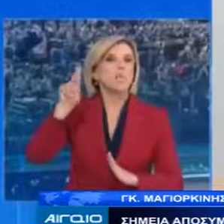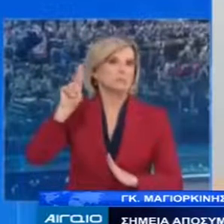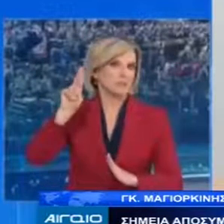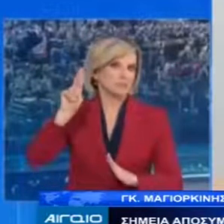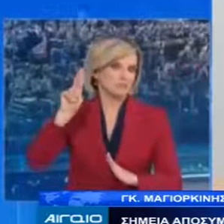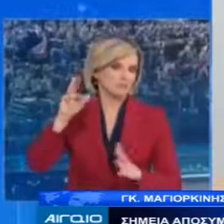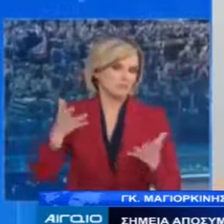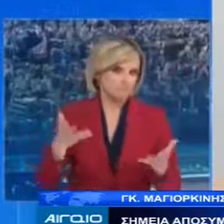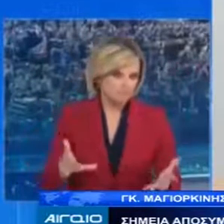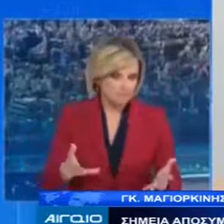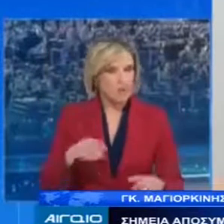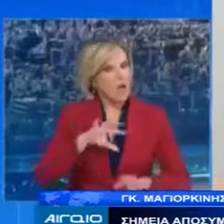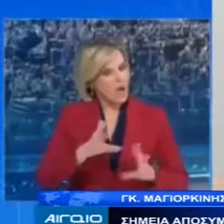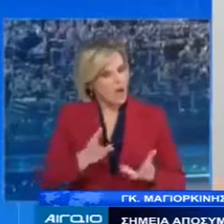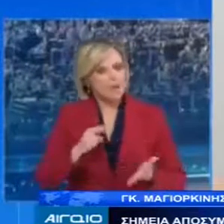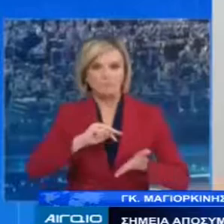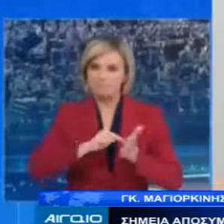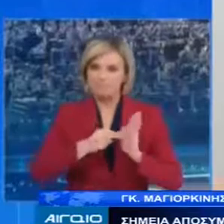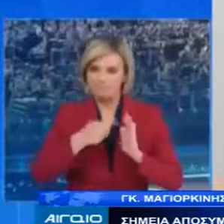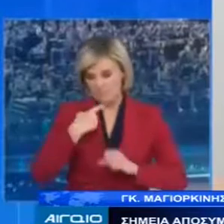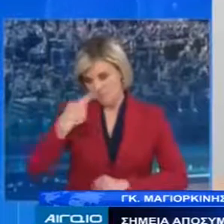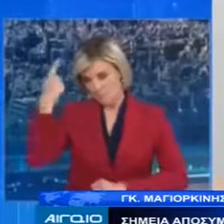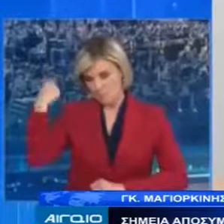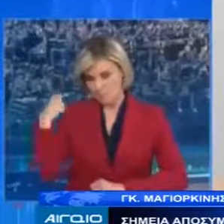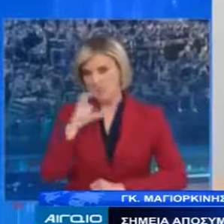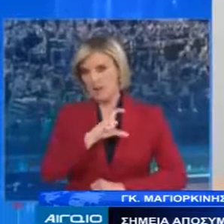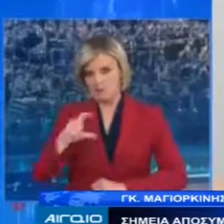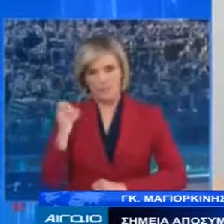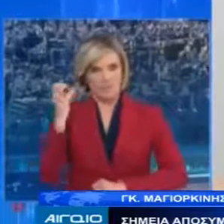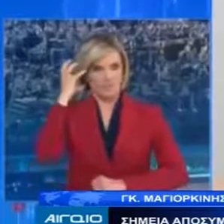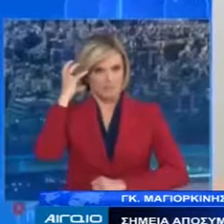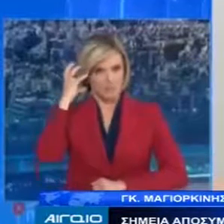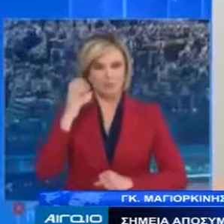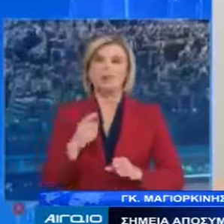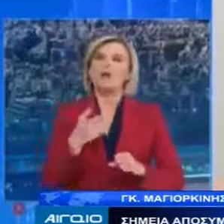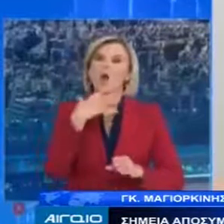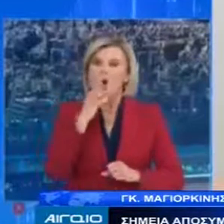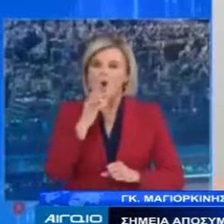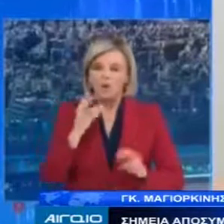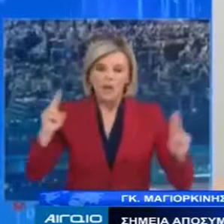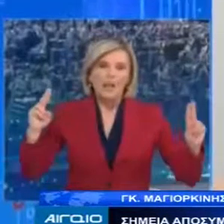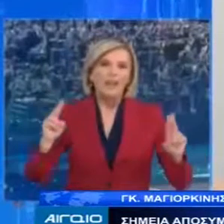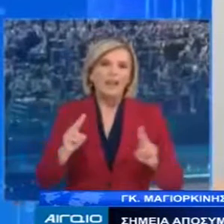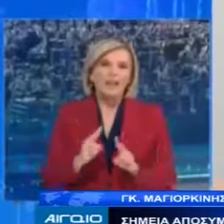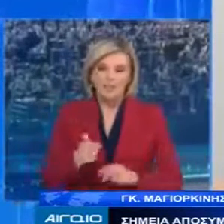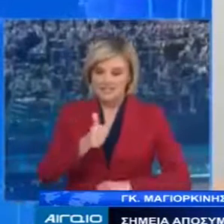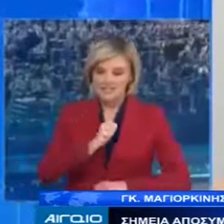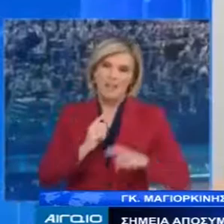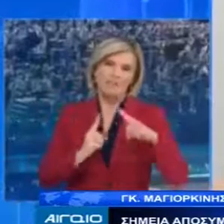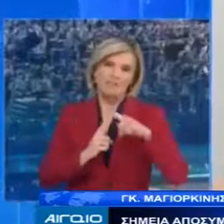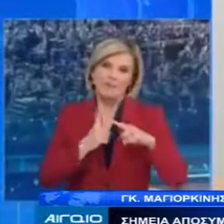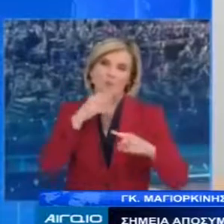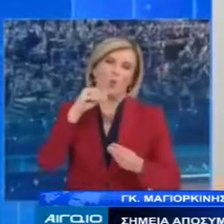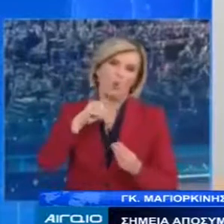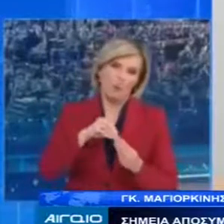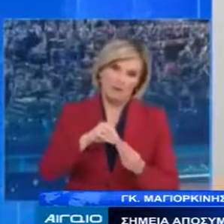προηγούμενη εβδομάδα. Ωστόσο, θα πρέπει να σημειωθεί ότι την προηγούμενη εβδομάδα η προσέλευση για τεστ ήταν μικρότερη λόγω των αργιών. Η πίεση